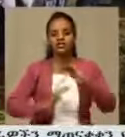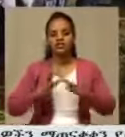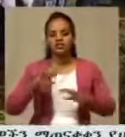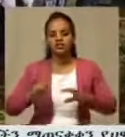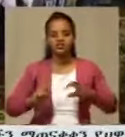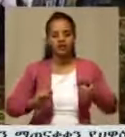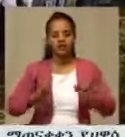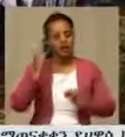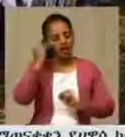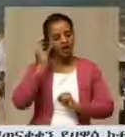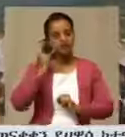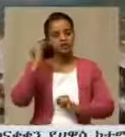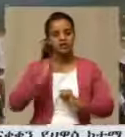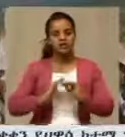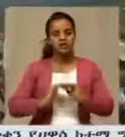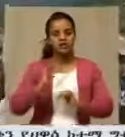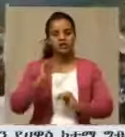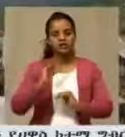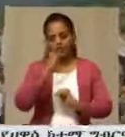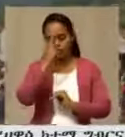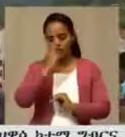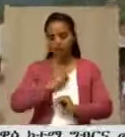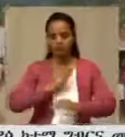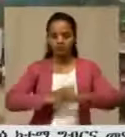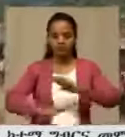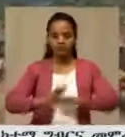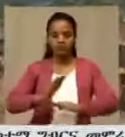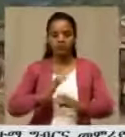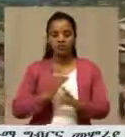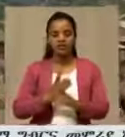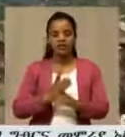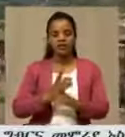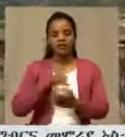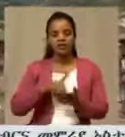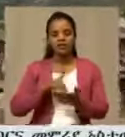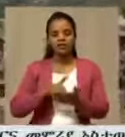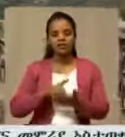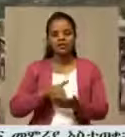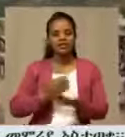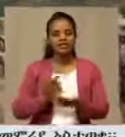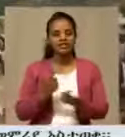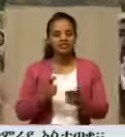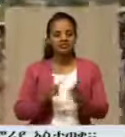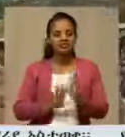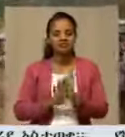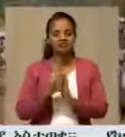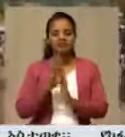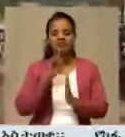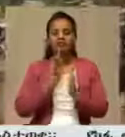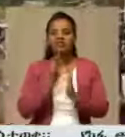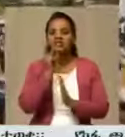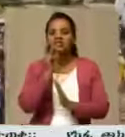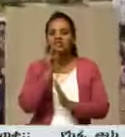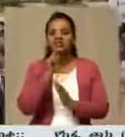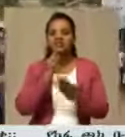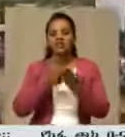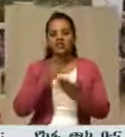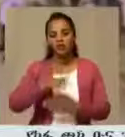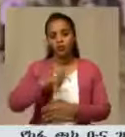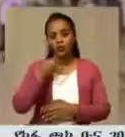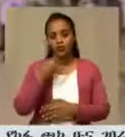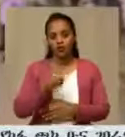ተያይዘን በሀሳብ የበላይነት የሚያምን ትውልድ በመፍጠር የከተሞቻችንን እድገትና ብልጽግና ልናረጋግጥ ይገባል